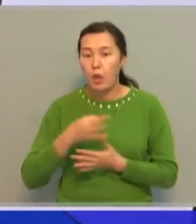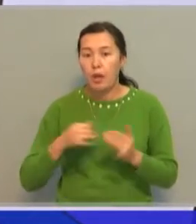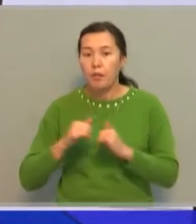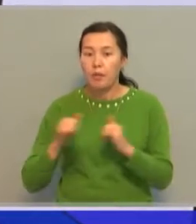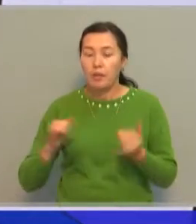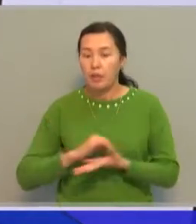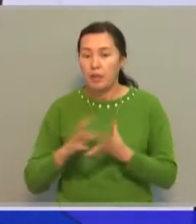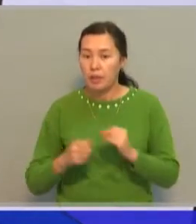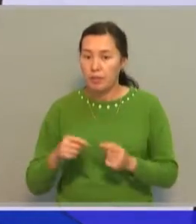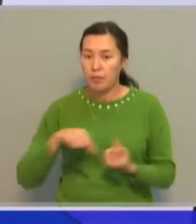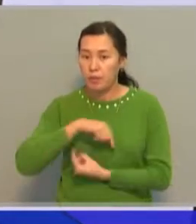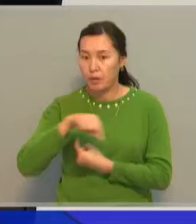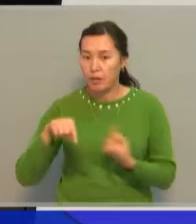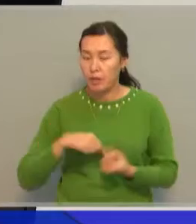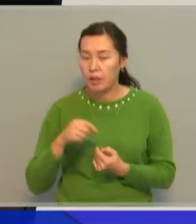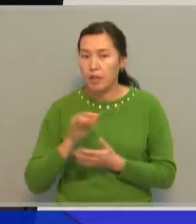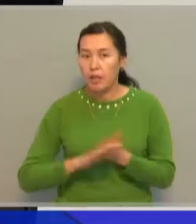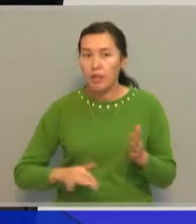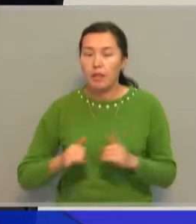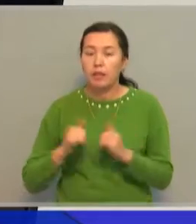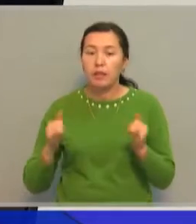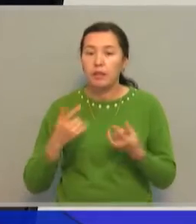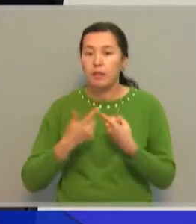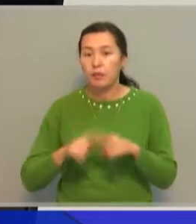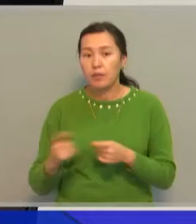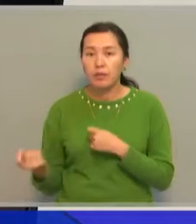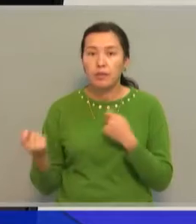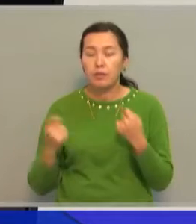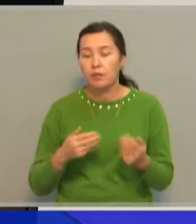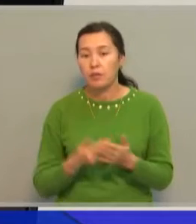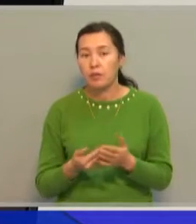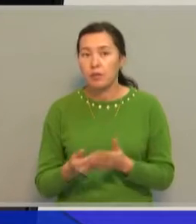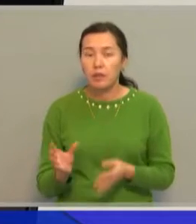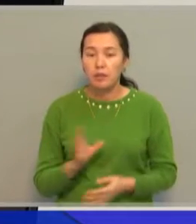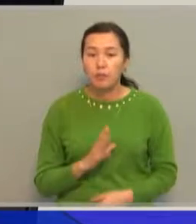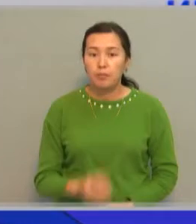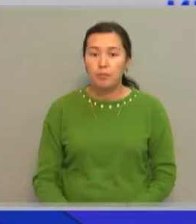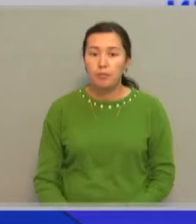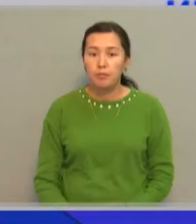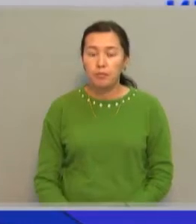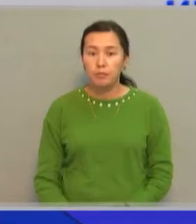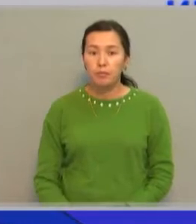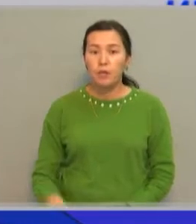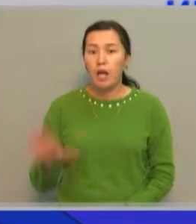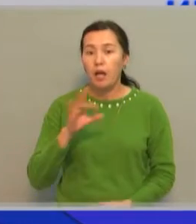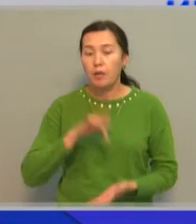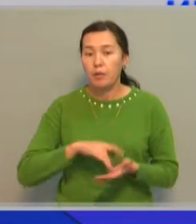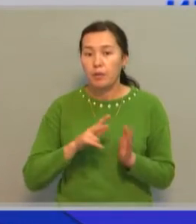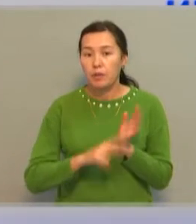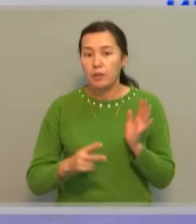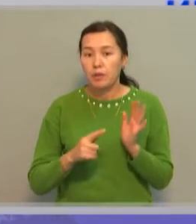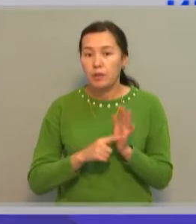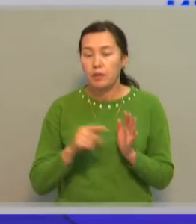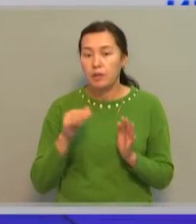бағдарлама аясында кәсіпкерлікті әрі қарай жетелейтін құралдарды ұсынылған болатын. Жалпы қаламызда 87